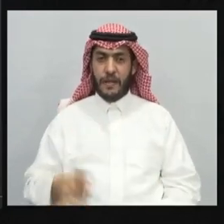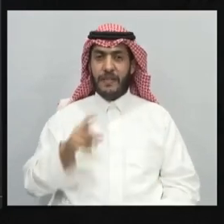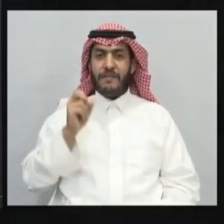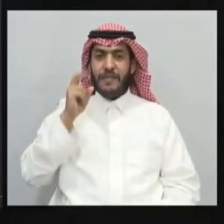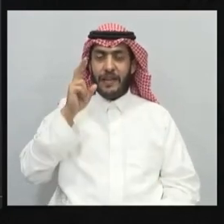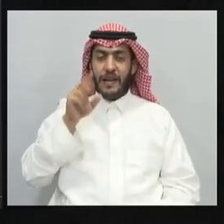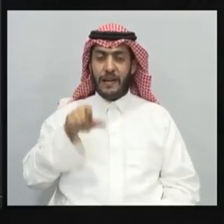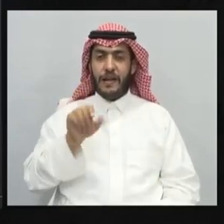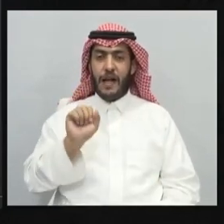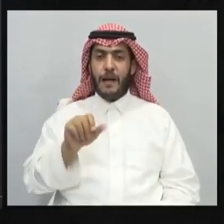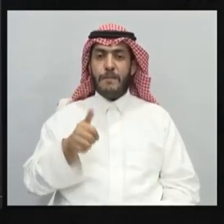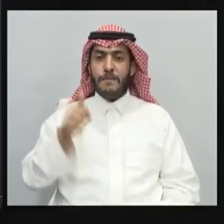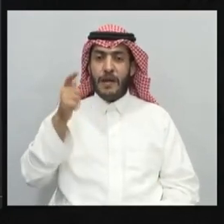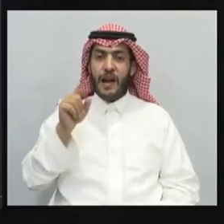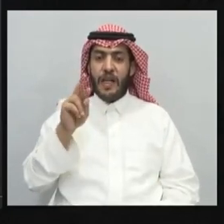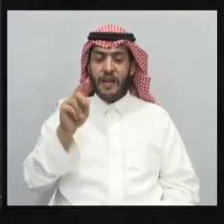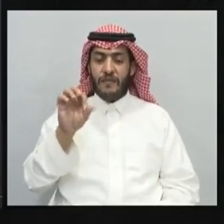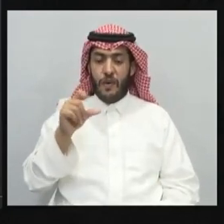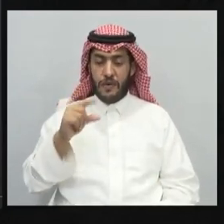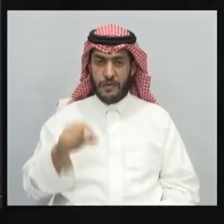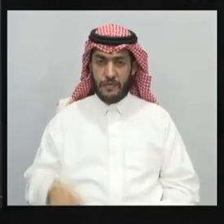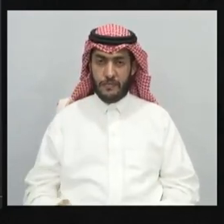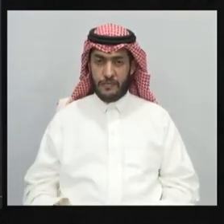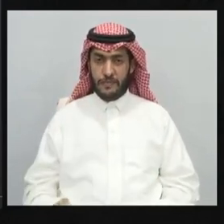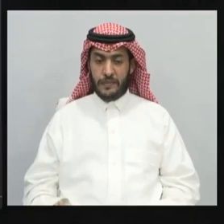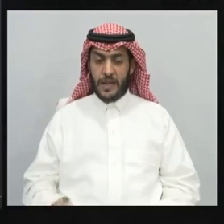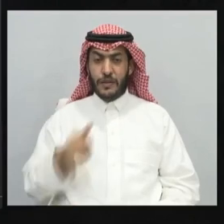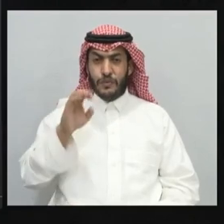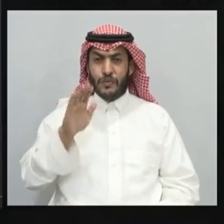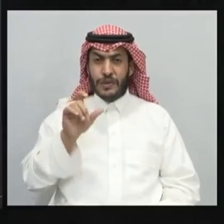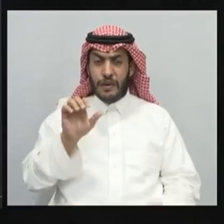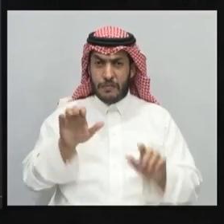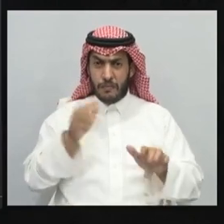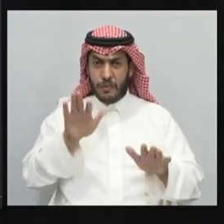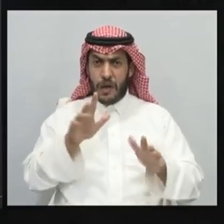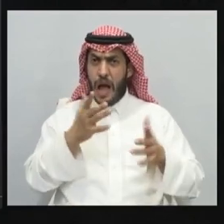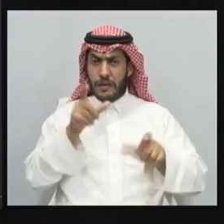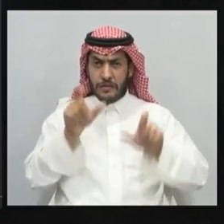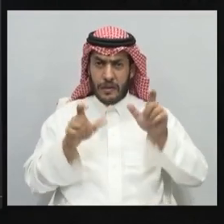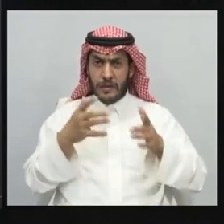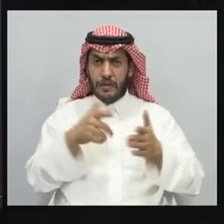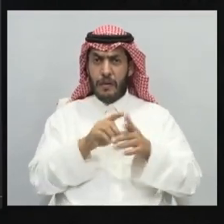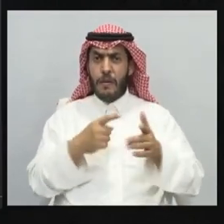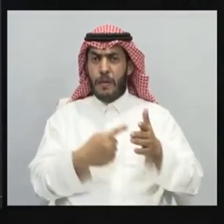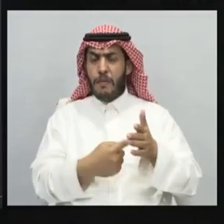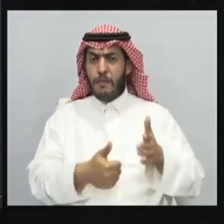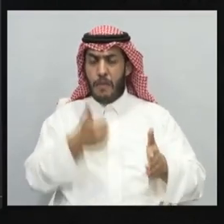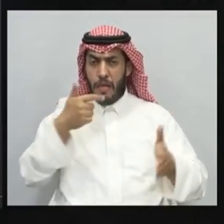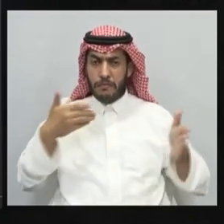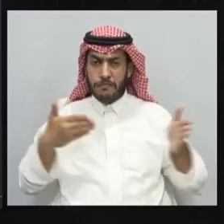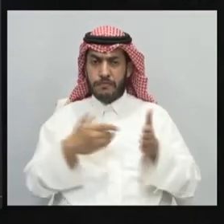البسيطه اللي مين اللي وضعها مين رذ فورد انه هذه الجسيمات اللي نفذت قدامي ايش سبب النفاذيه سبب